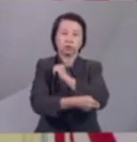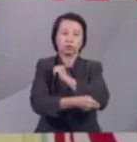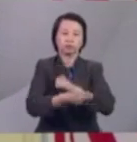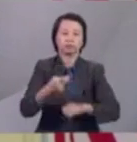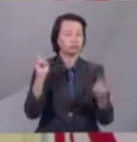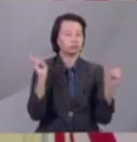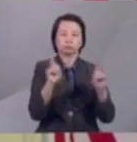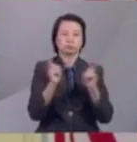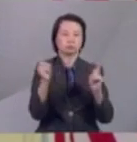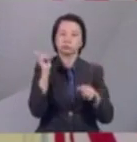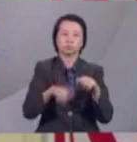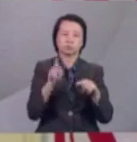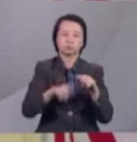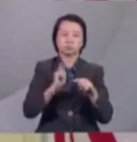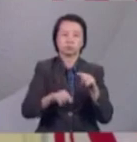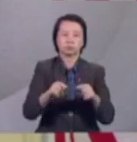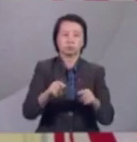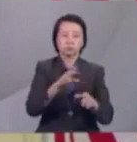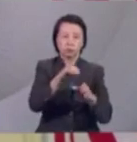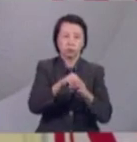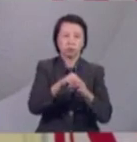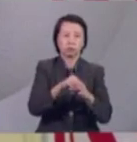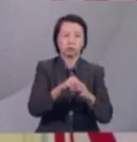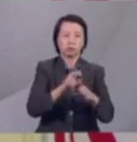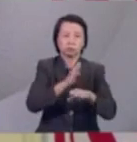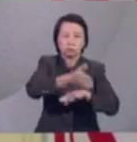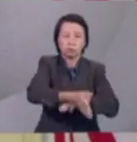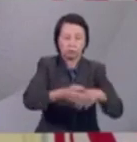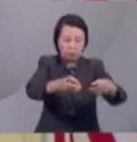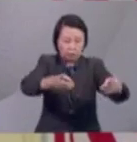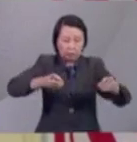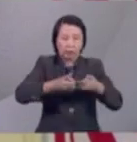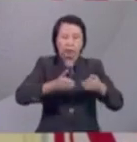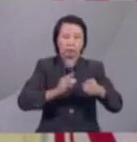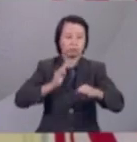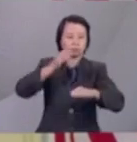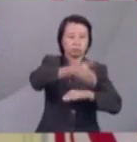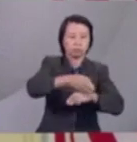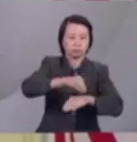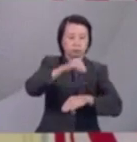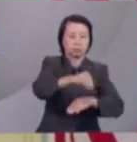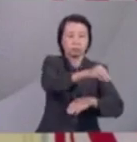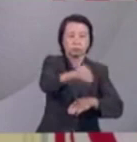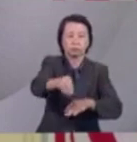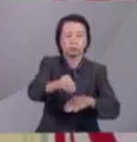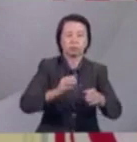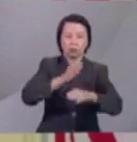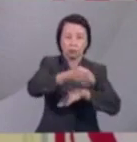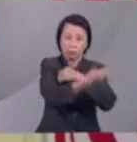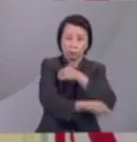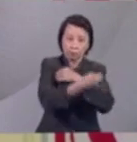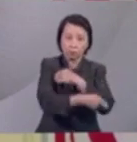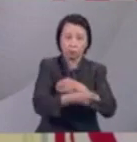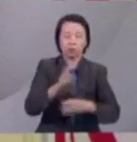kita tidak benarkan. Ini termasuk rentas daerah ni kan? Rentas daerah dan rentas negeri. Walaupun